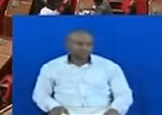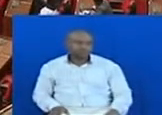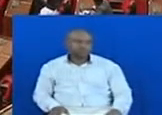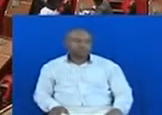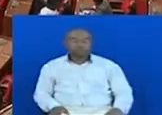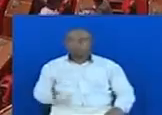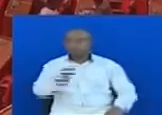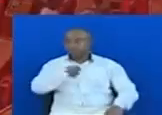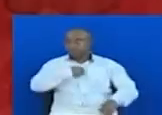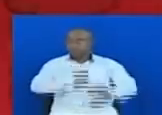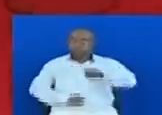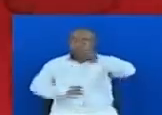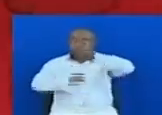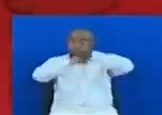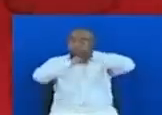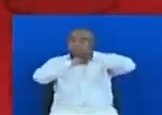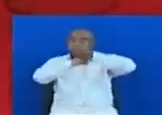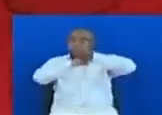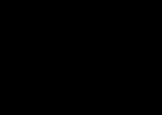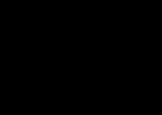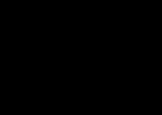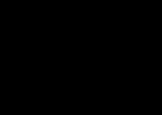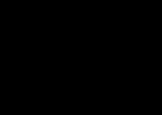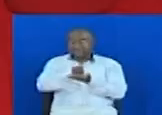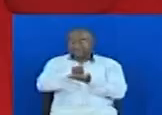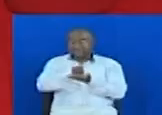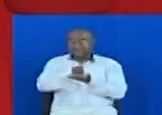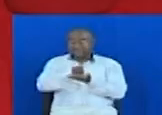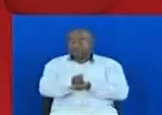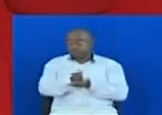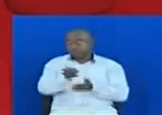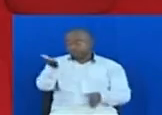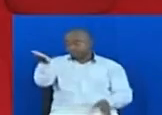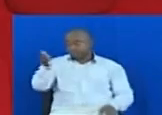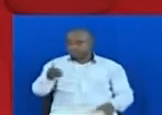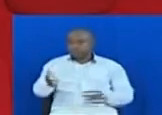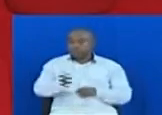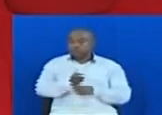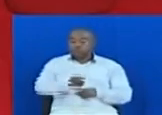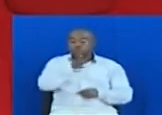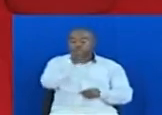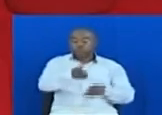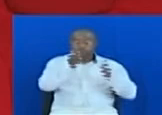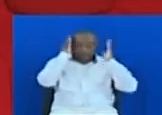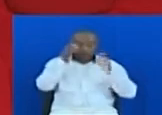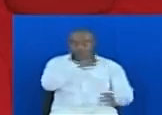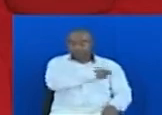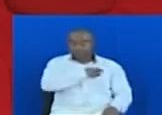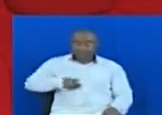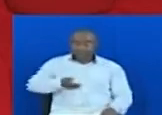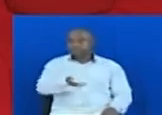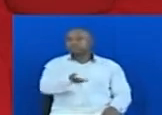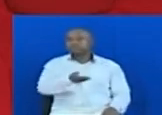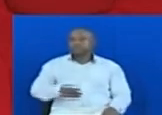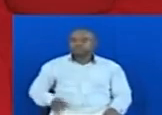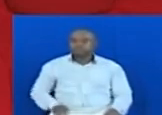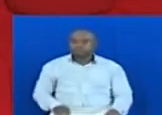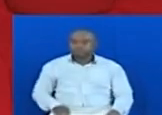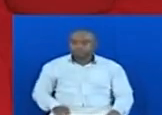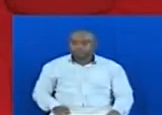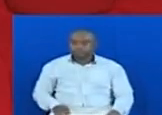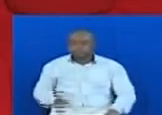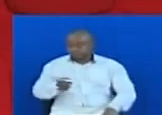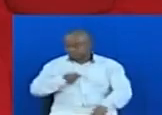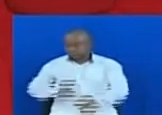Naunga mkono azimio la mheshimiwa Esther la kumpongeza sana mheshimiwa rais. Niungane na